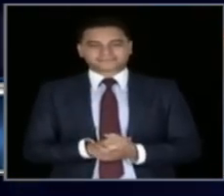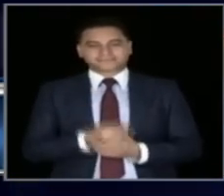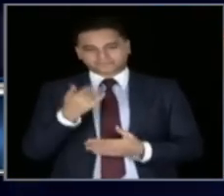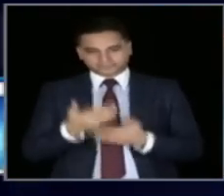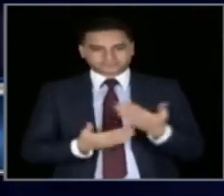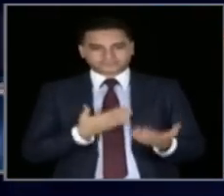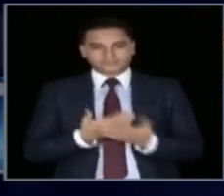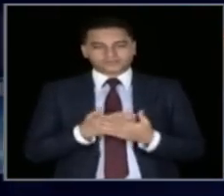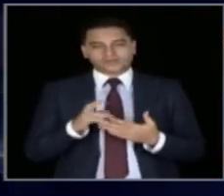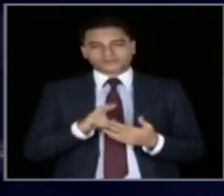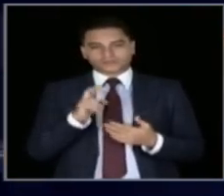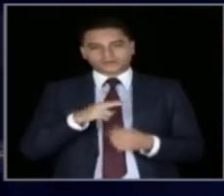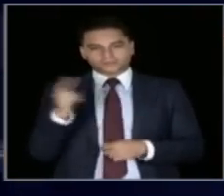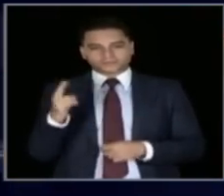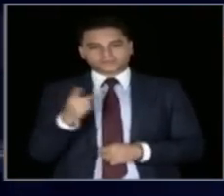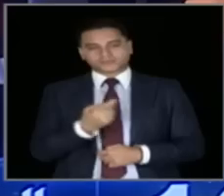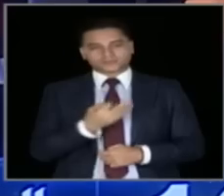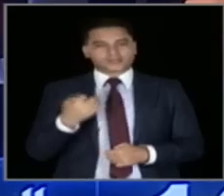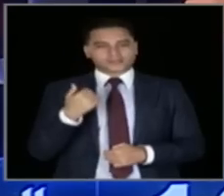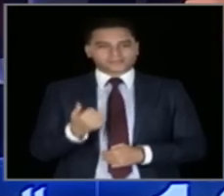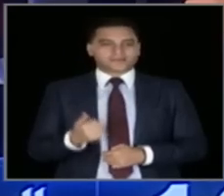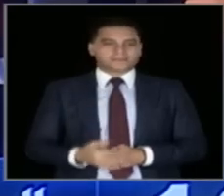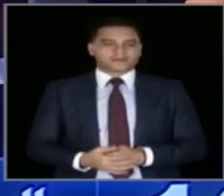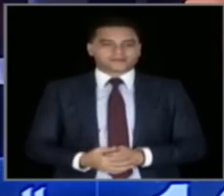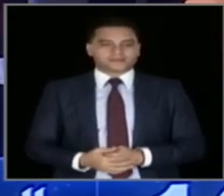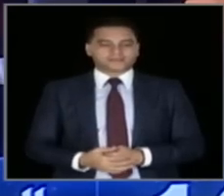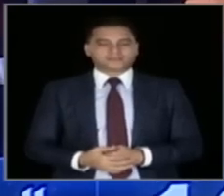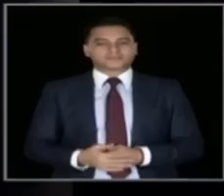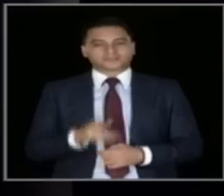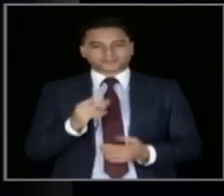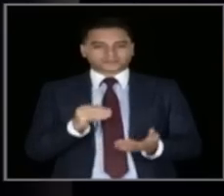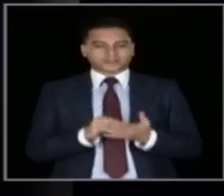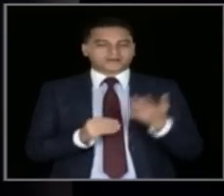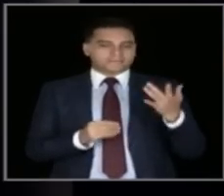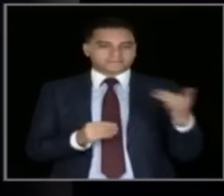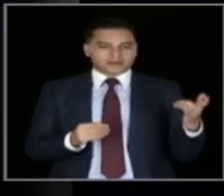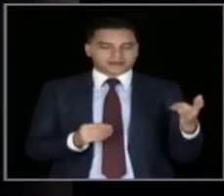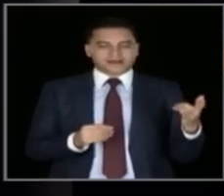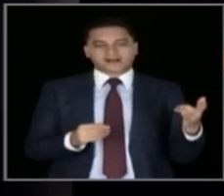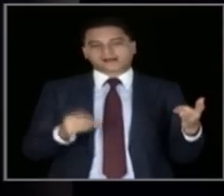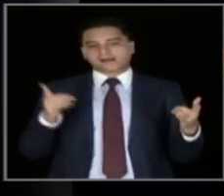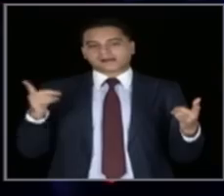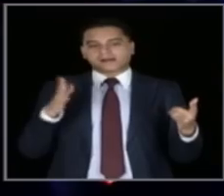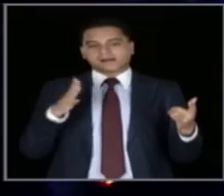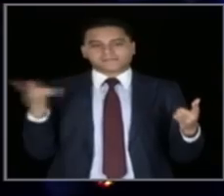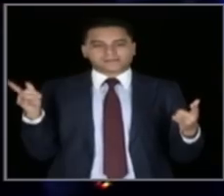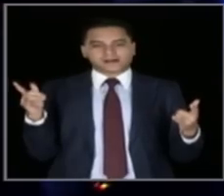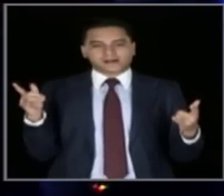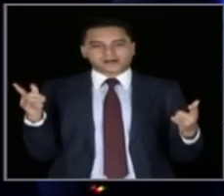رجعت السؤال اللي فات. أيوة الحمد لله. تمام. 20 نقطة. النتيجة 100 الهكسوس،